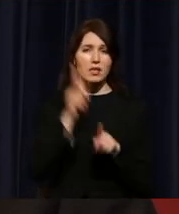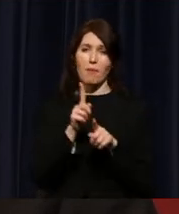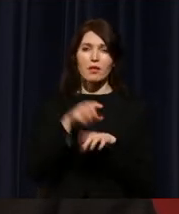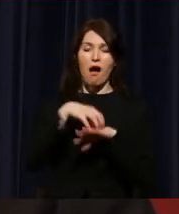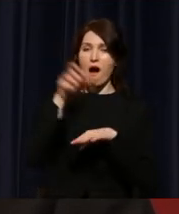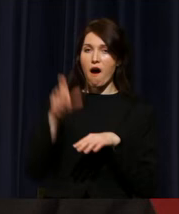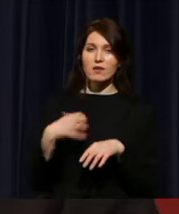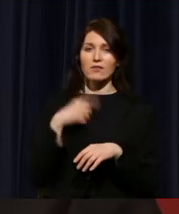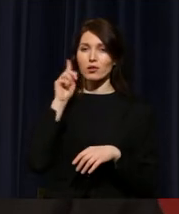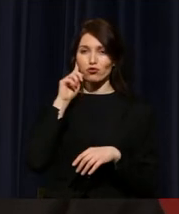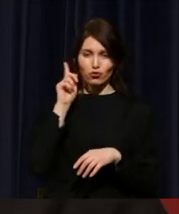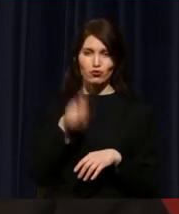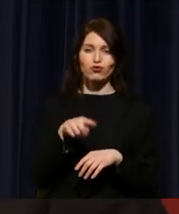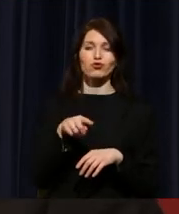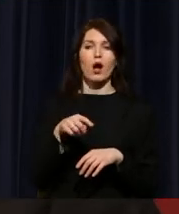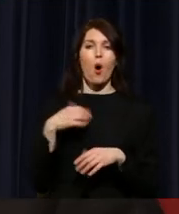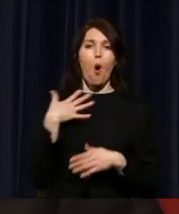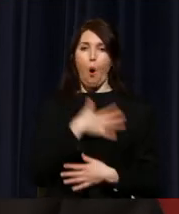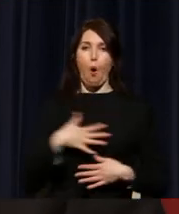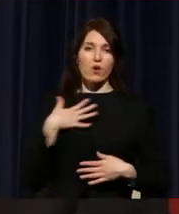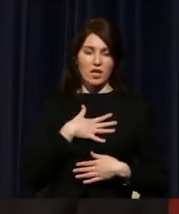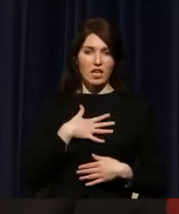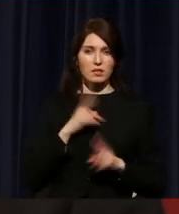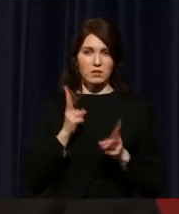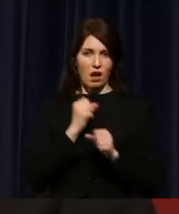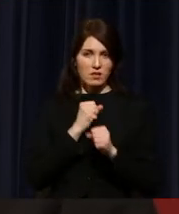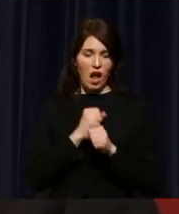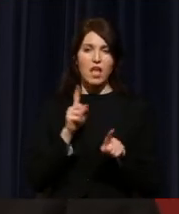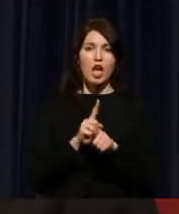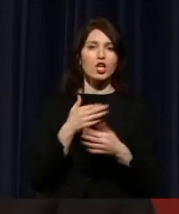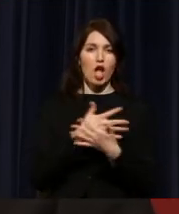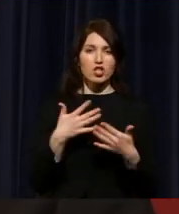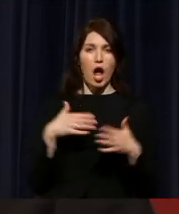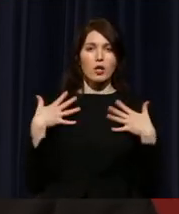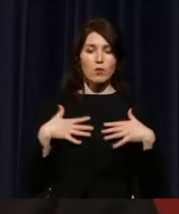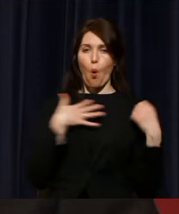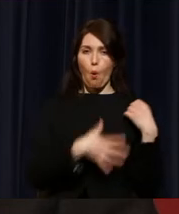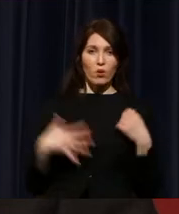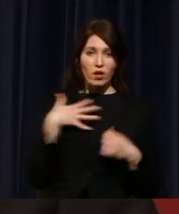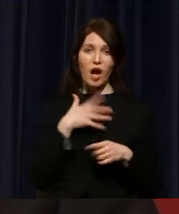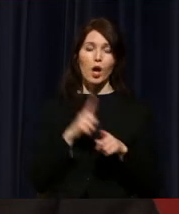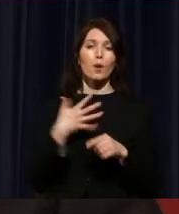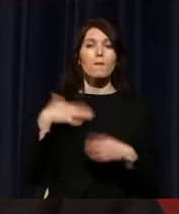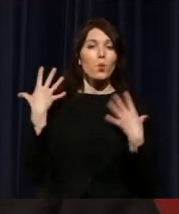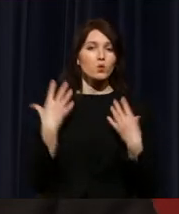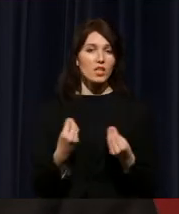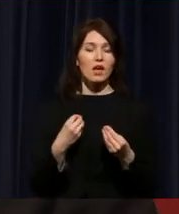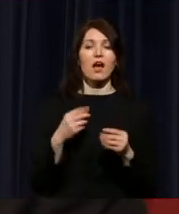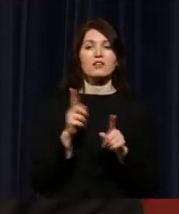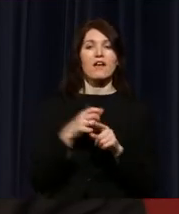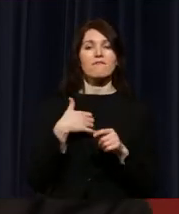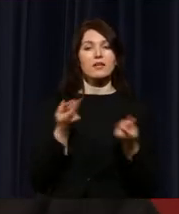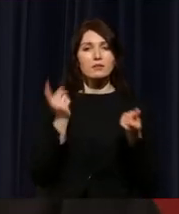ārstam ir jāpārzina organismu funkcionēšanu un dažādu orgānu, un tieši tā mūsdienās tas tiek prasa arī